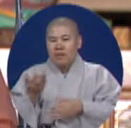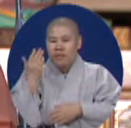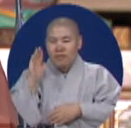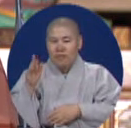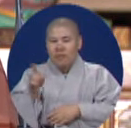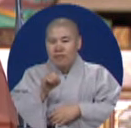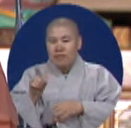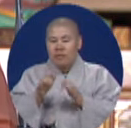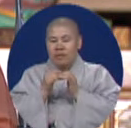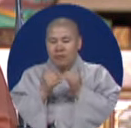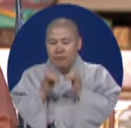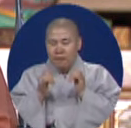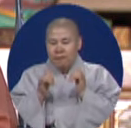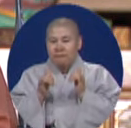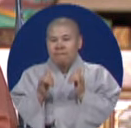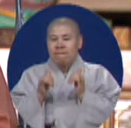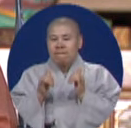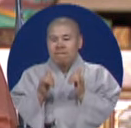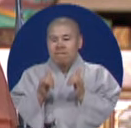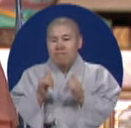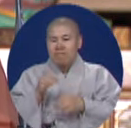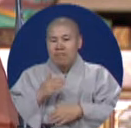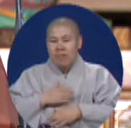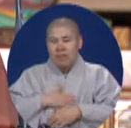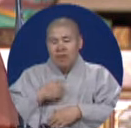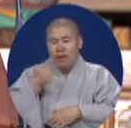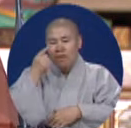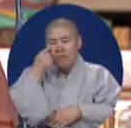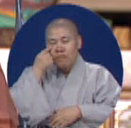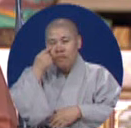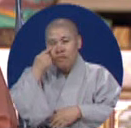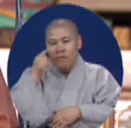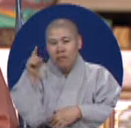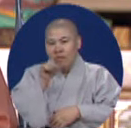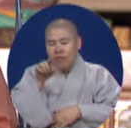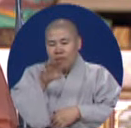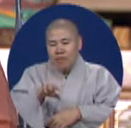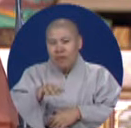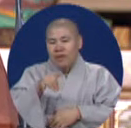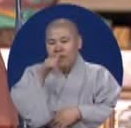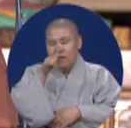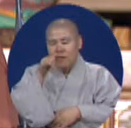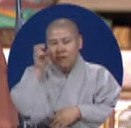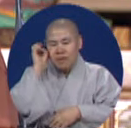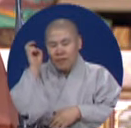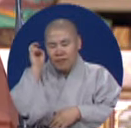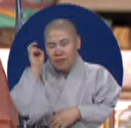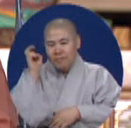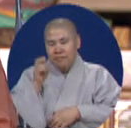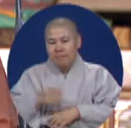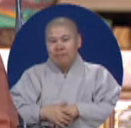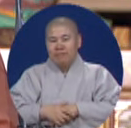어떤 사람이 내 눈이 어디 있을까? 내 눈이 어디